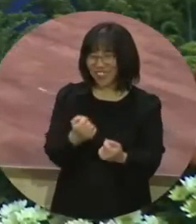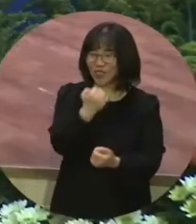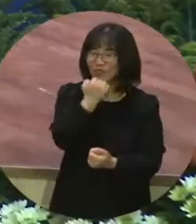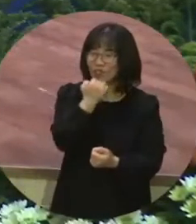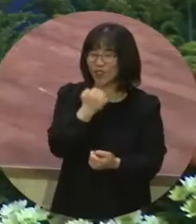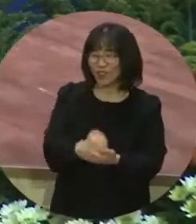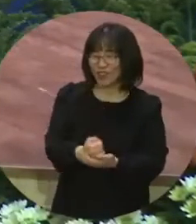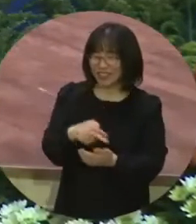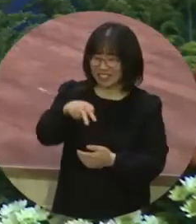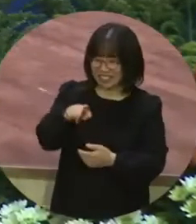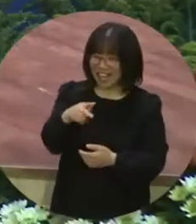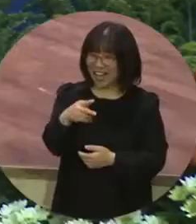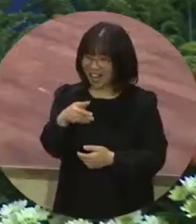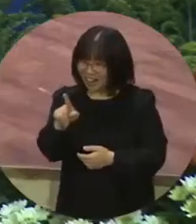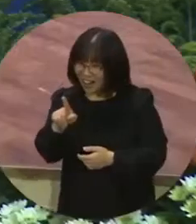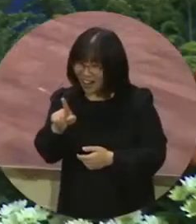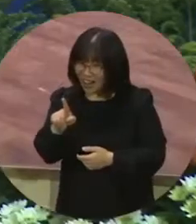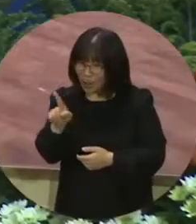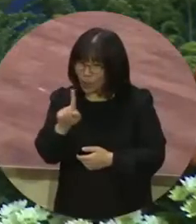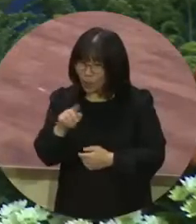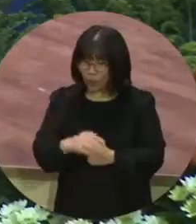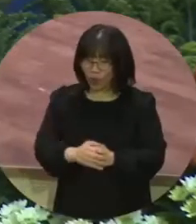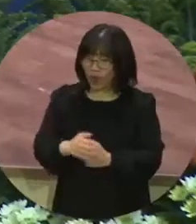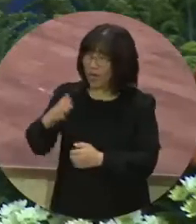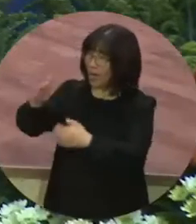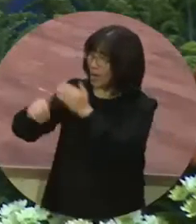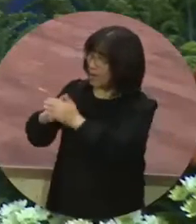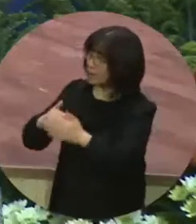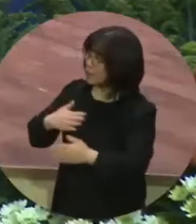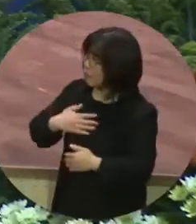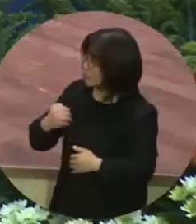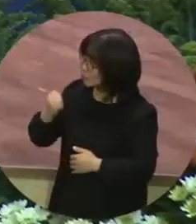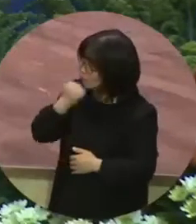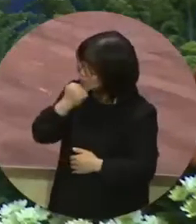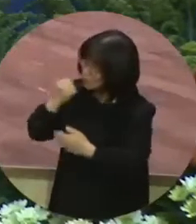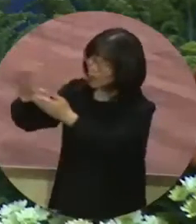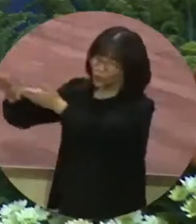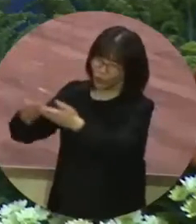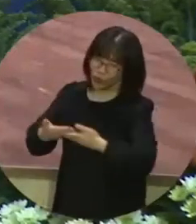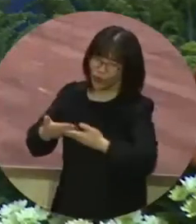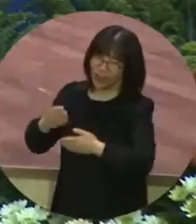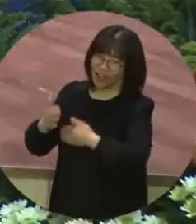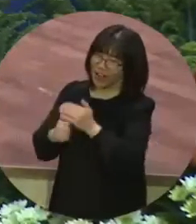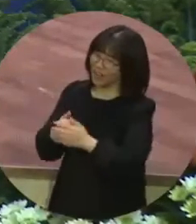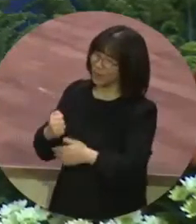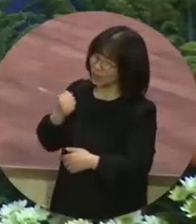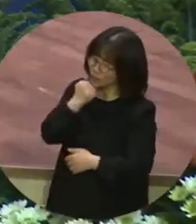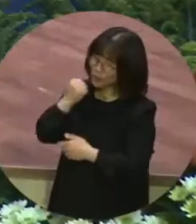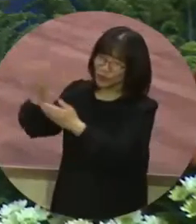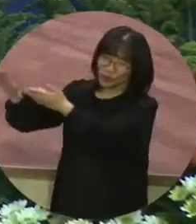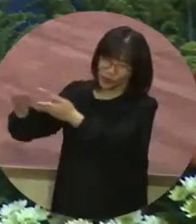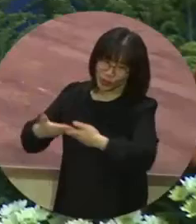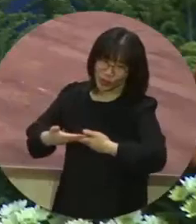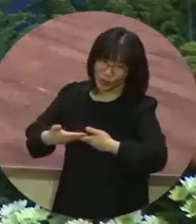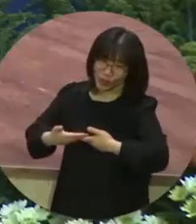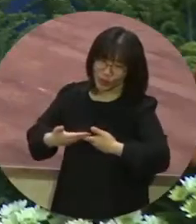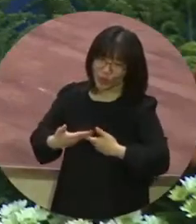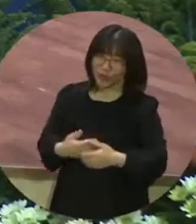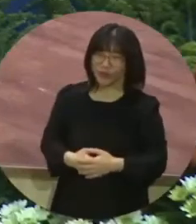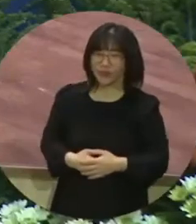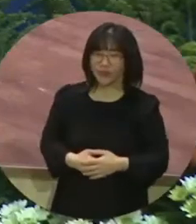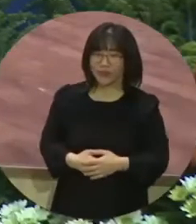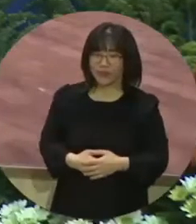그러면서 사라가 우리에게 이렇게 사라가 뭐라고 표현하느냐? 하나님은 나를 웃게 하시는 하나님이다 그랬어. 웃게 하시는